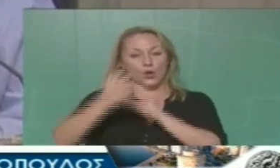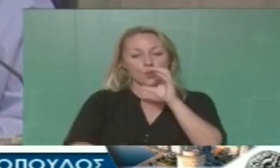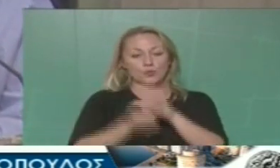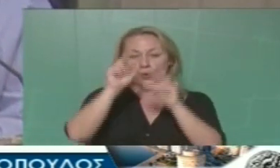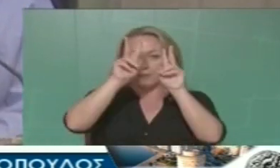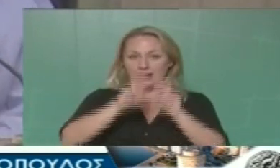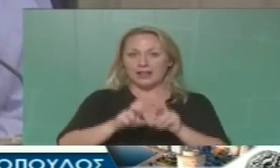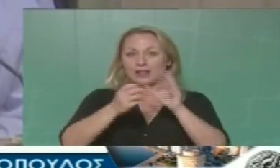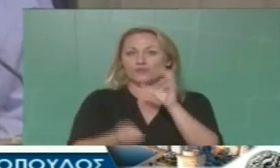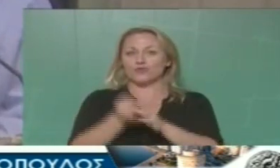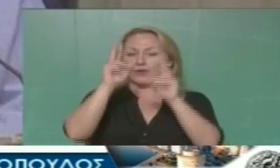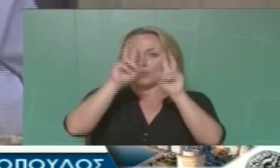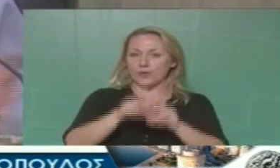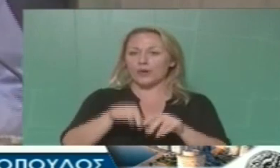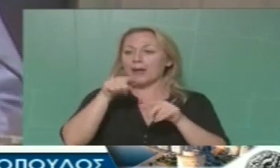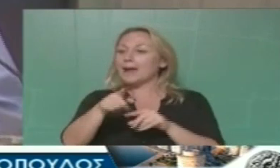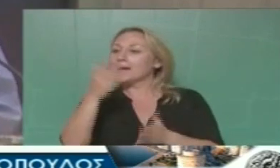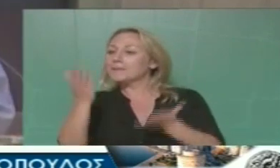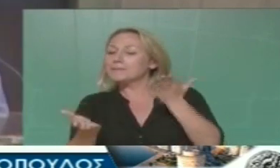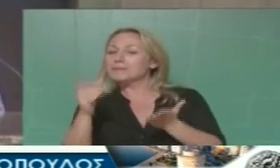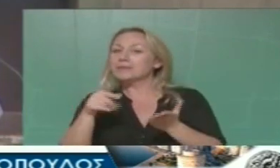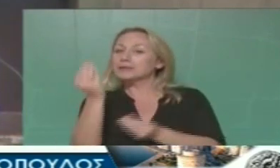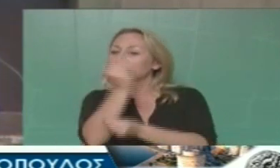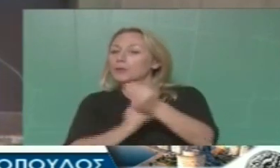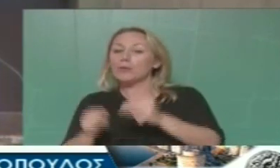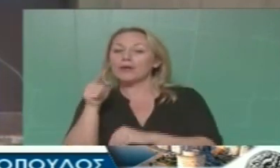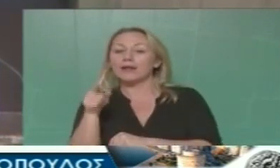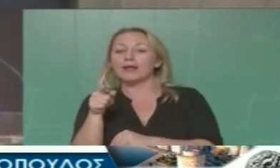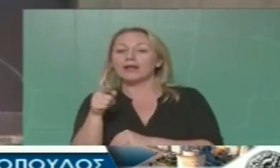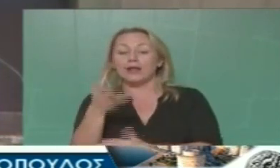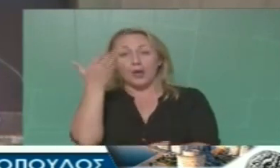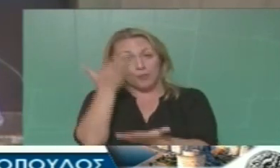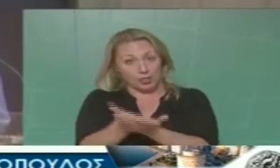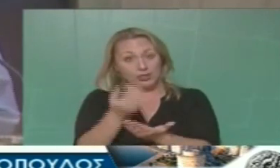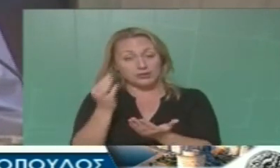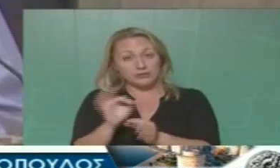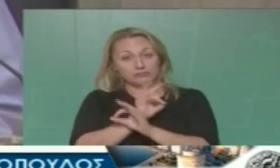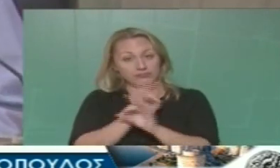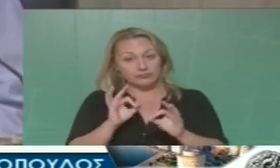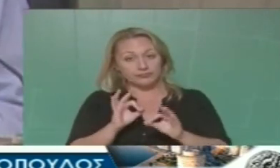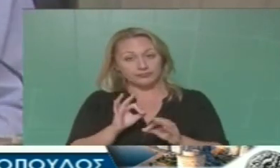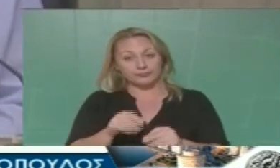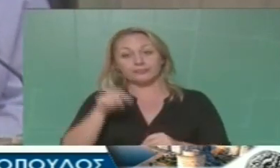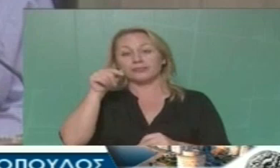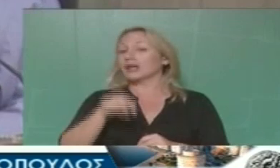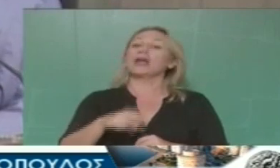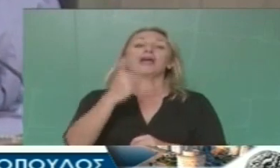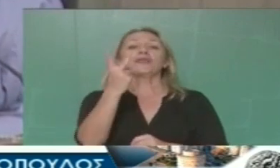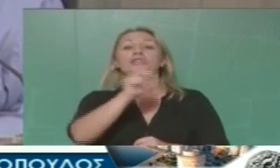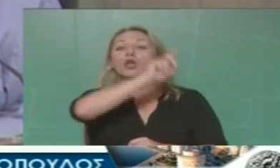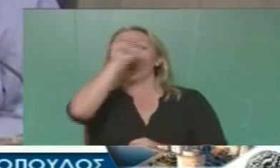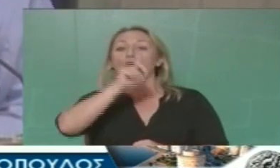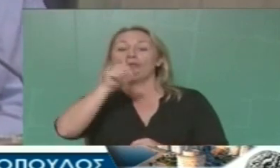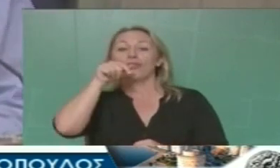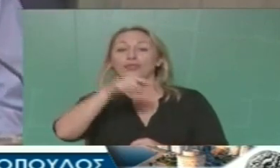μελέτες, νέα παράταση. Αλλά ακόμη και έτσι να είναι, το μεγαλύτερο κόστος. Πρόταση. Πάρτε από τα 2 δις που δίνετε